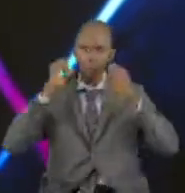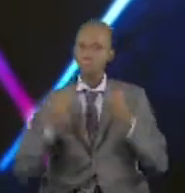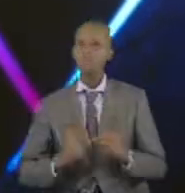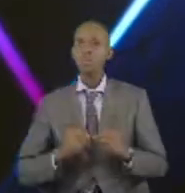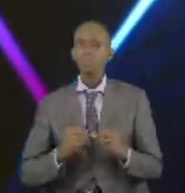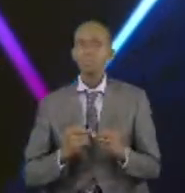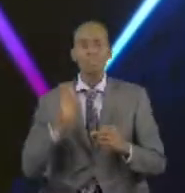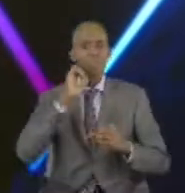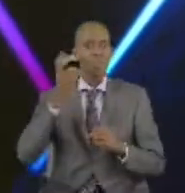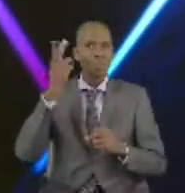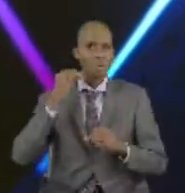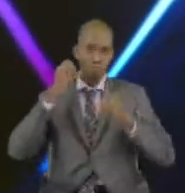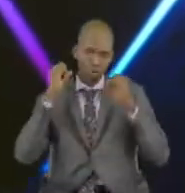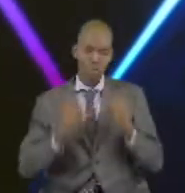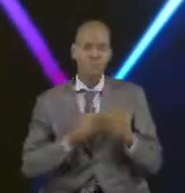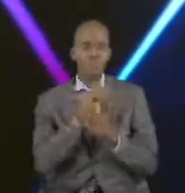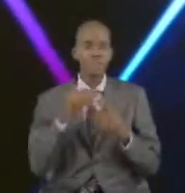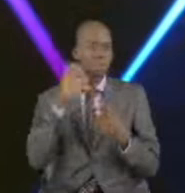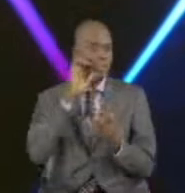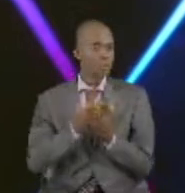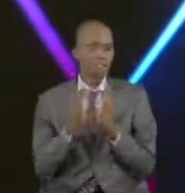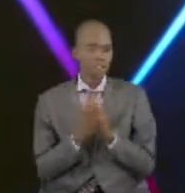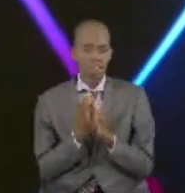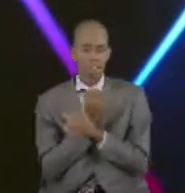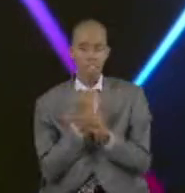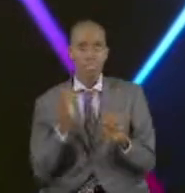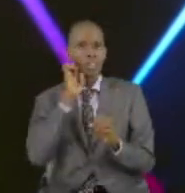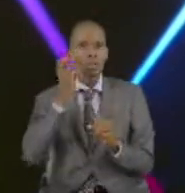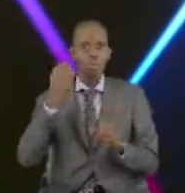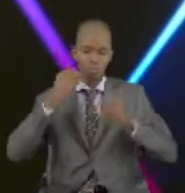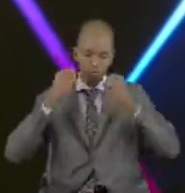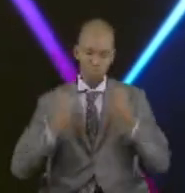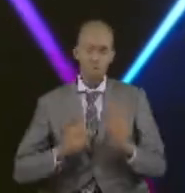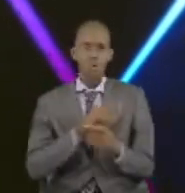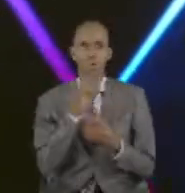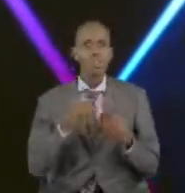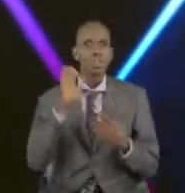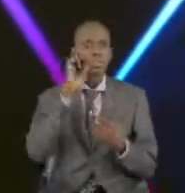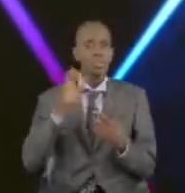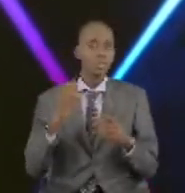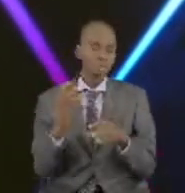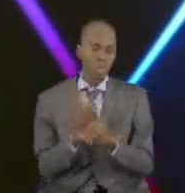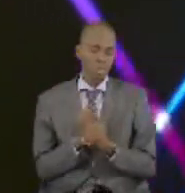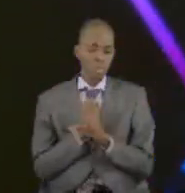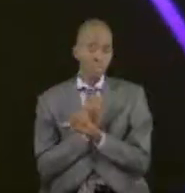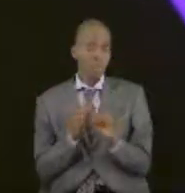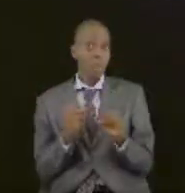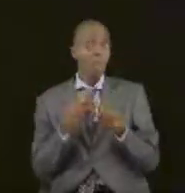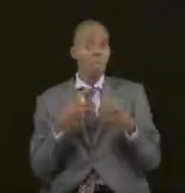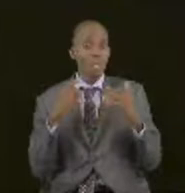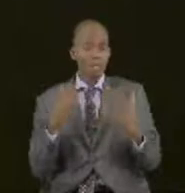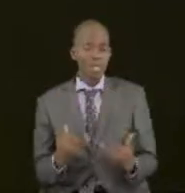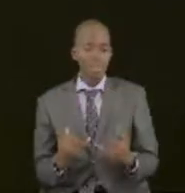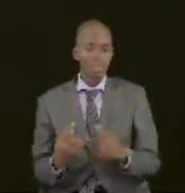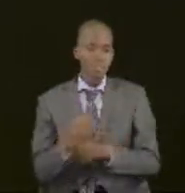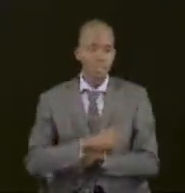ils étaient focalisés ans et à dessaler il était focalisé convertir il était fort quand il était sauvé maintenant joue après